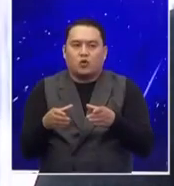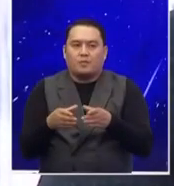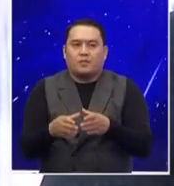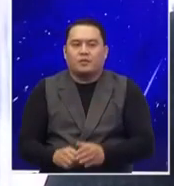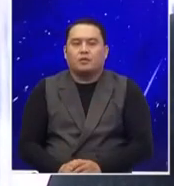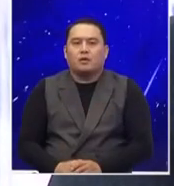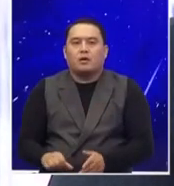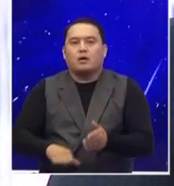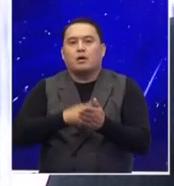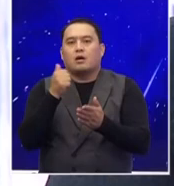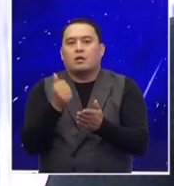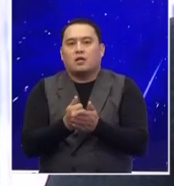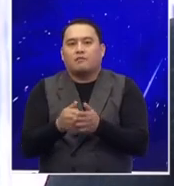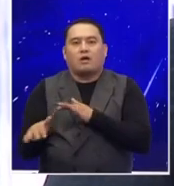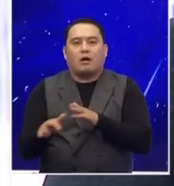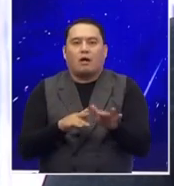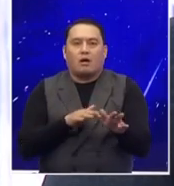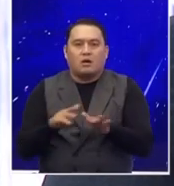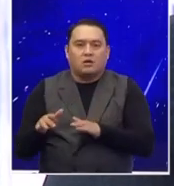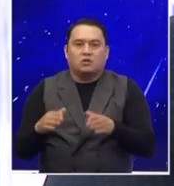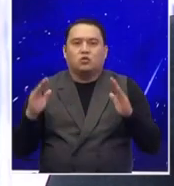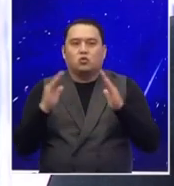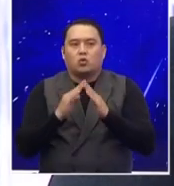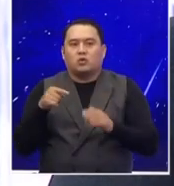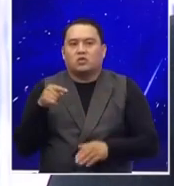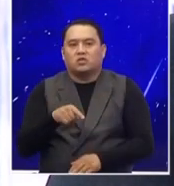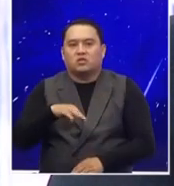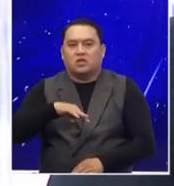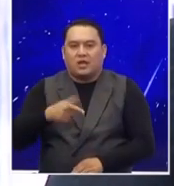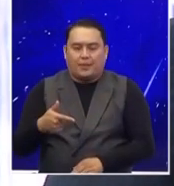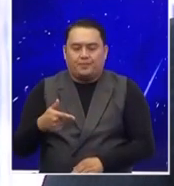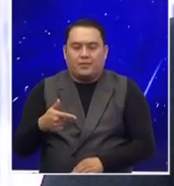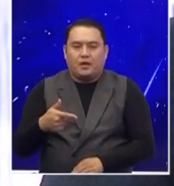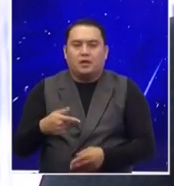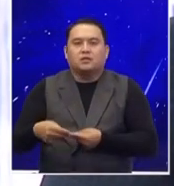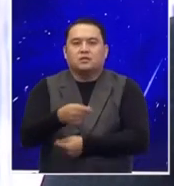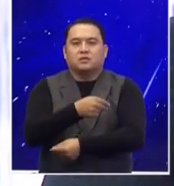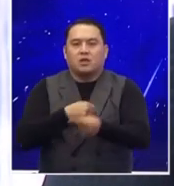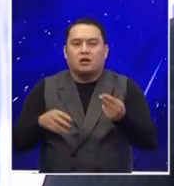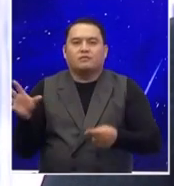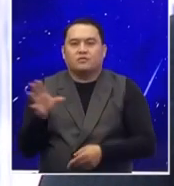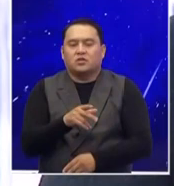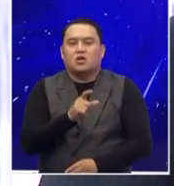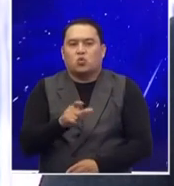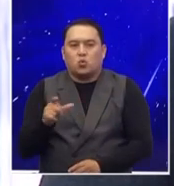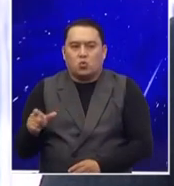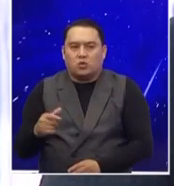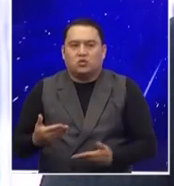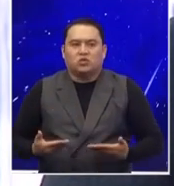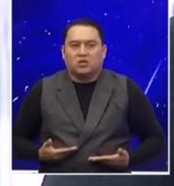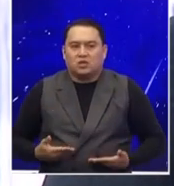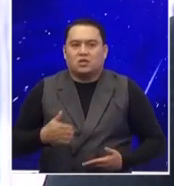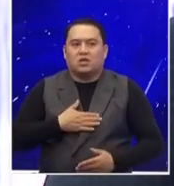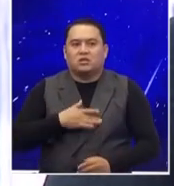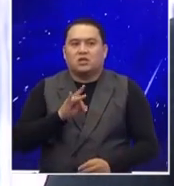Главная акция благотворительного фонда – это жилье на 1000 тенге. Именно вот все неравнодушные жители